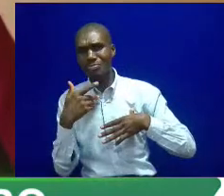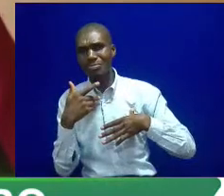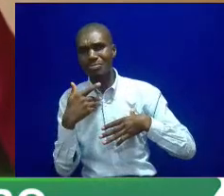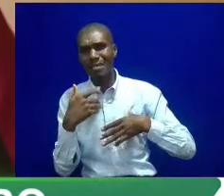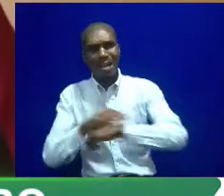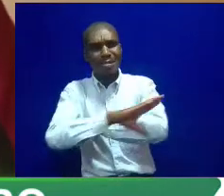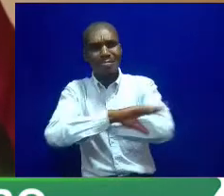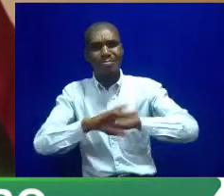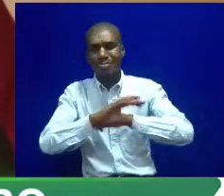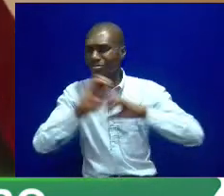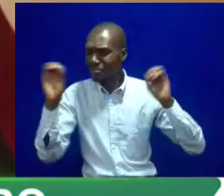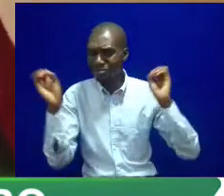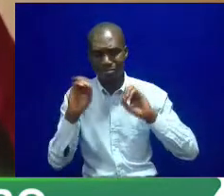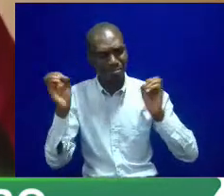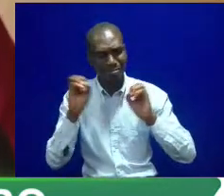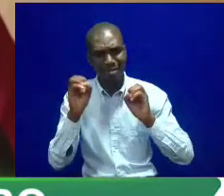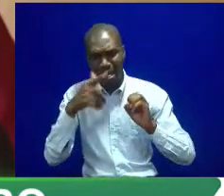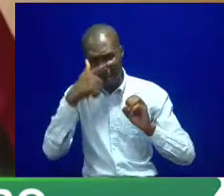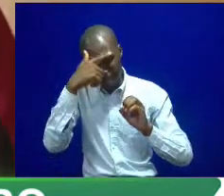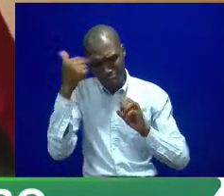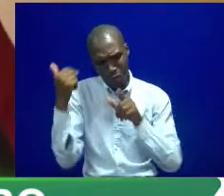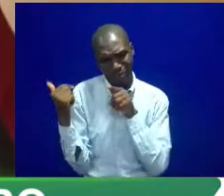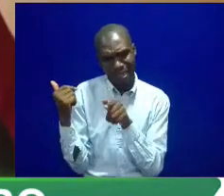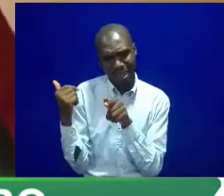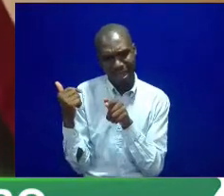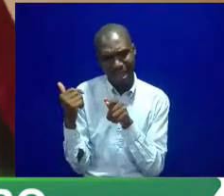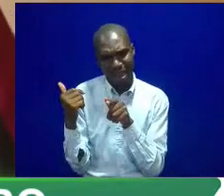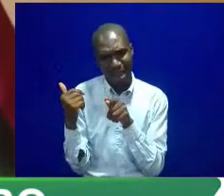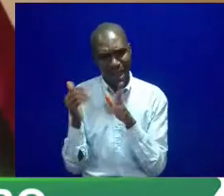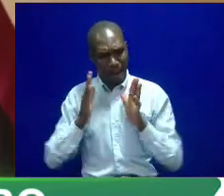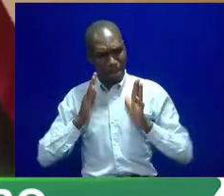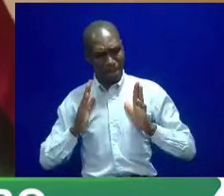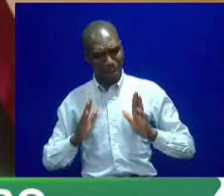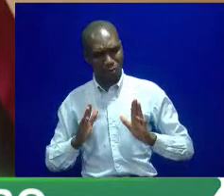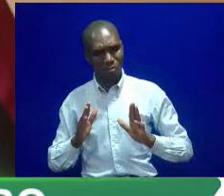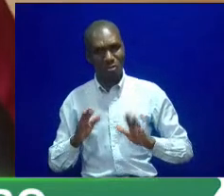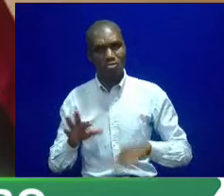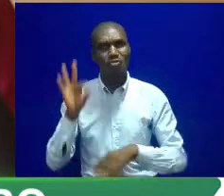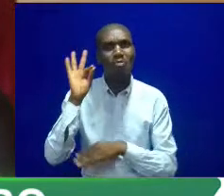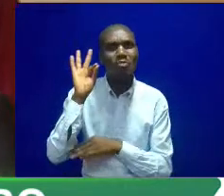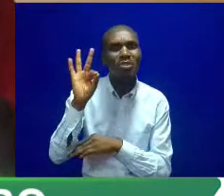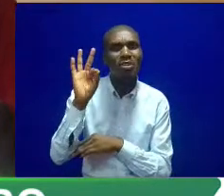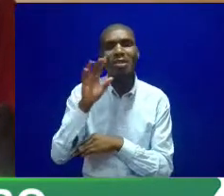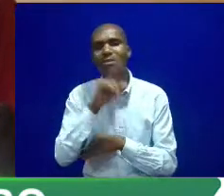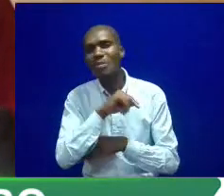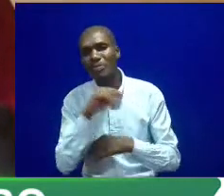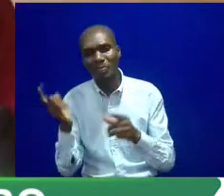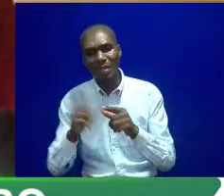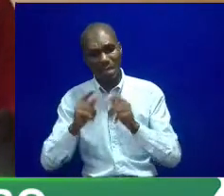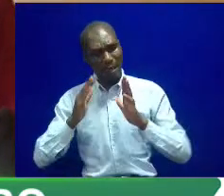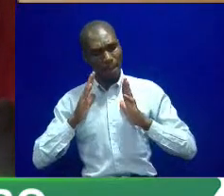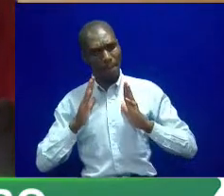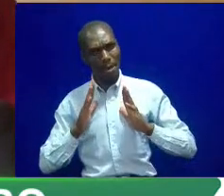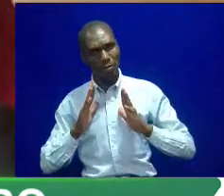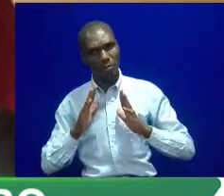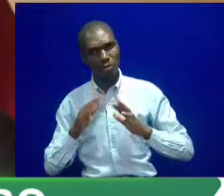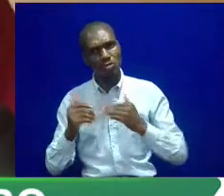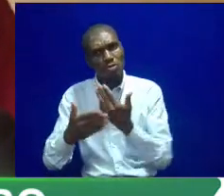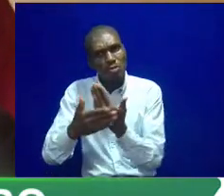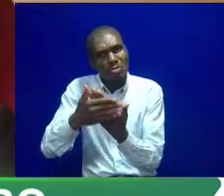Kwa sababu, mtu umemchenga kiroho, mtu umemtuza